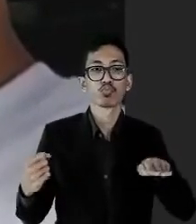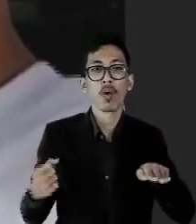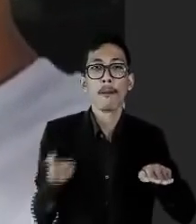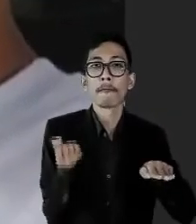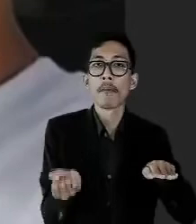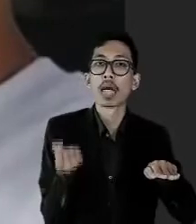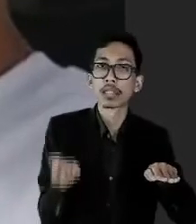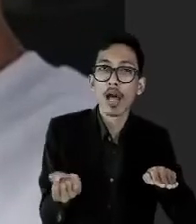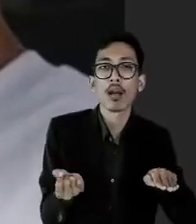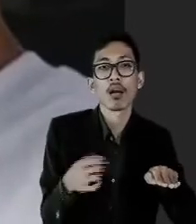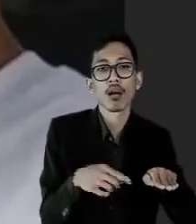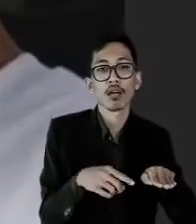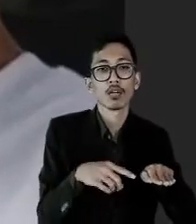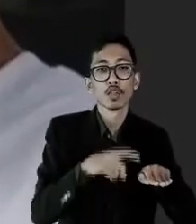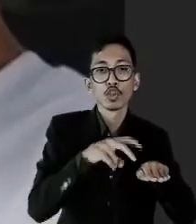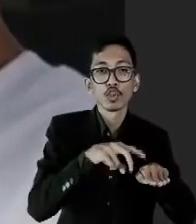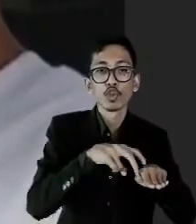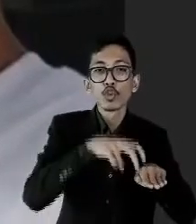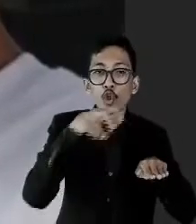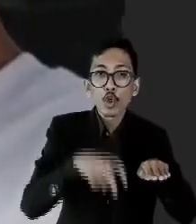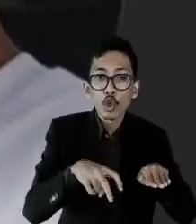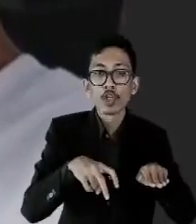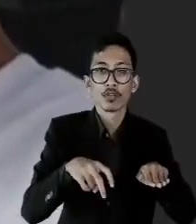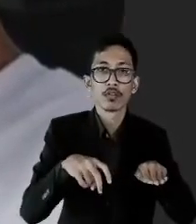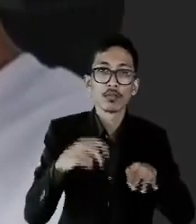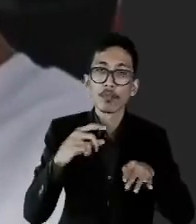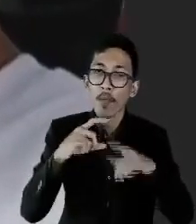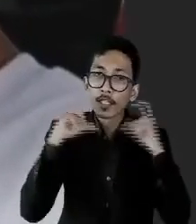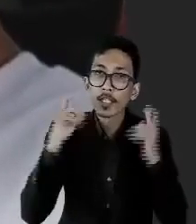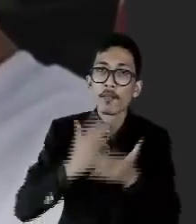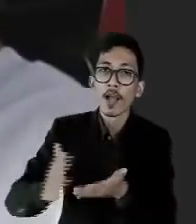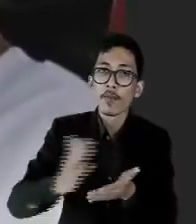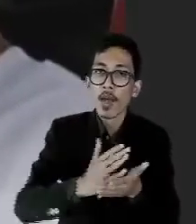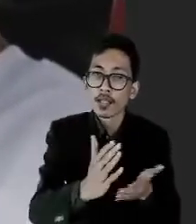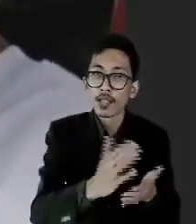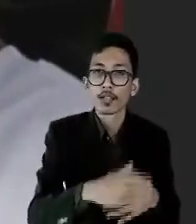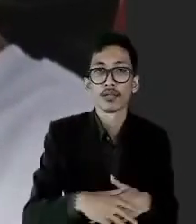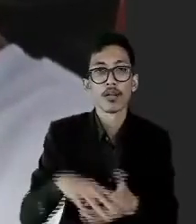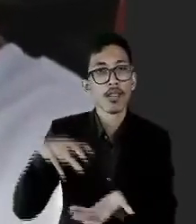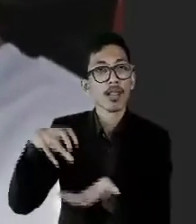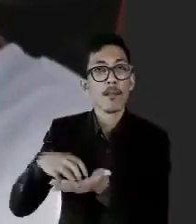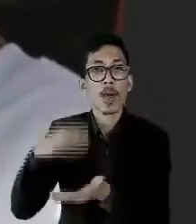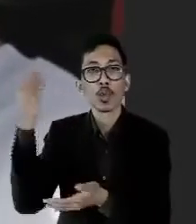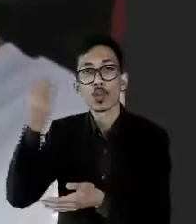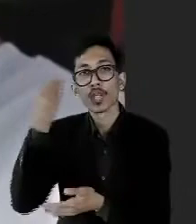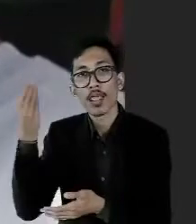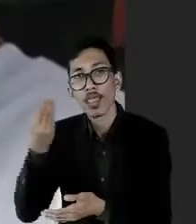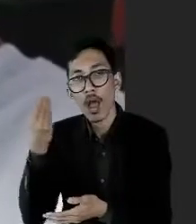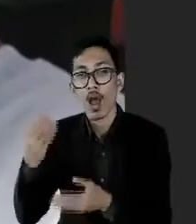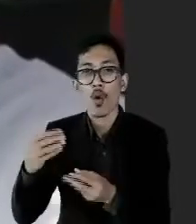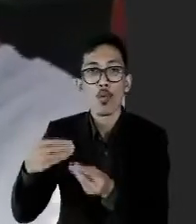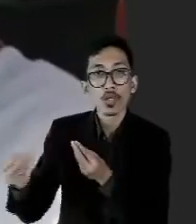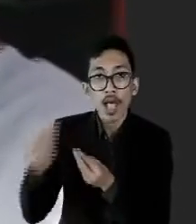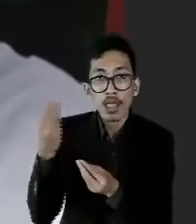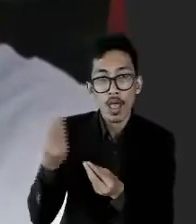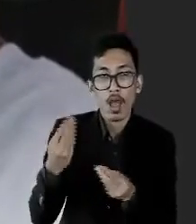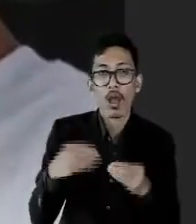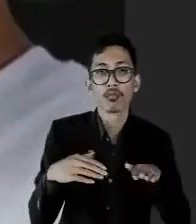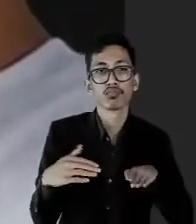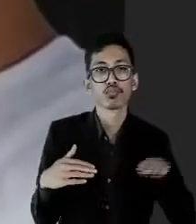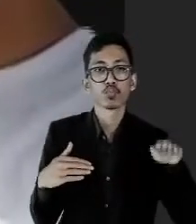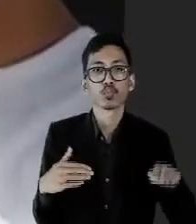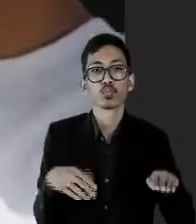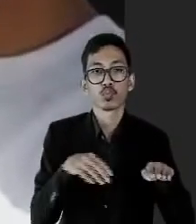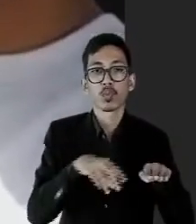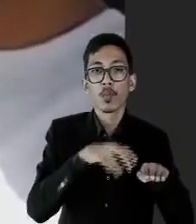di tempat-tempat keramaian seperti tempat-tempat wisata, itu Pak. Terus di sini ada